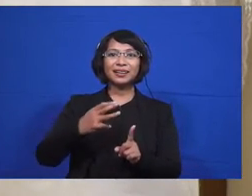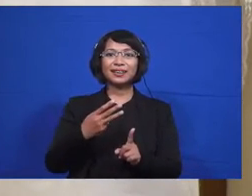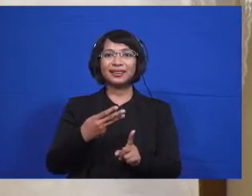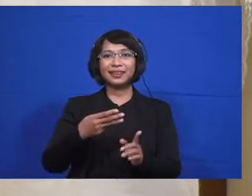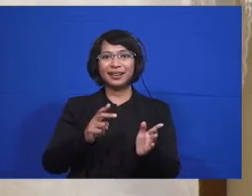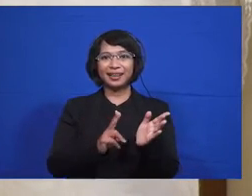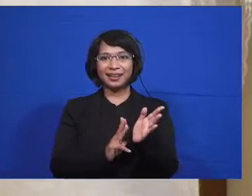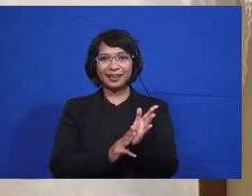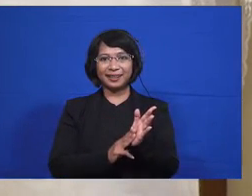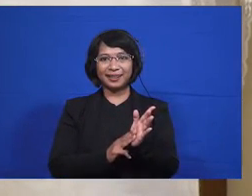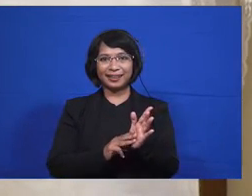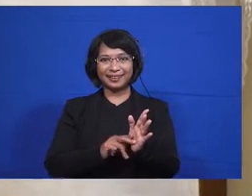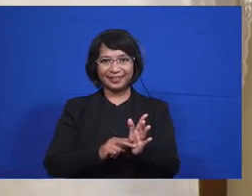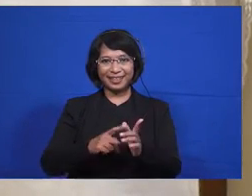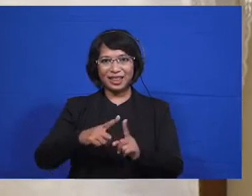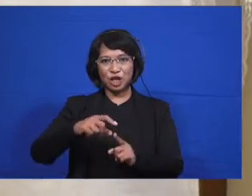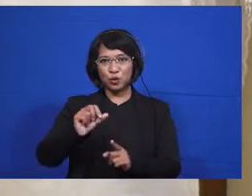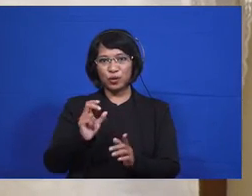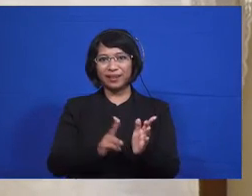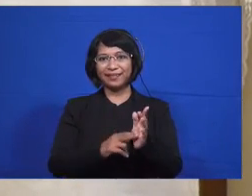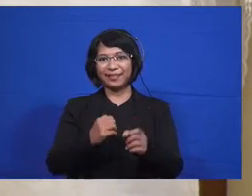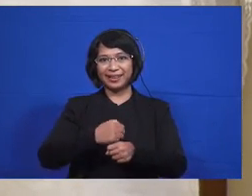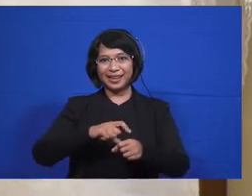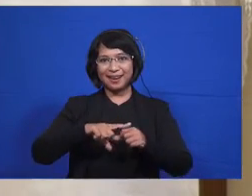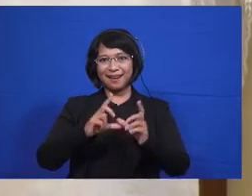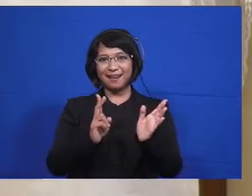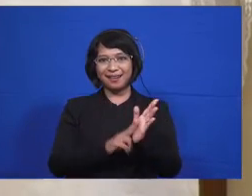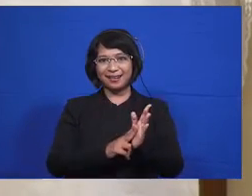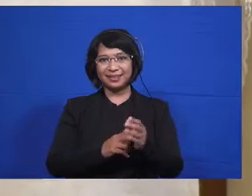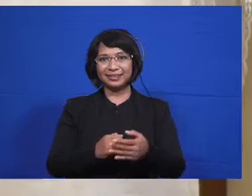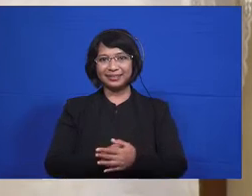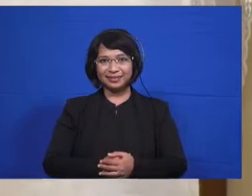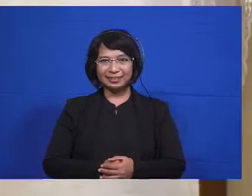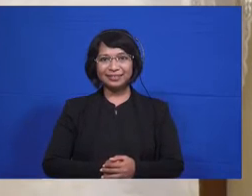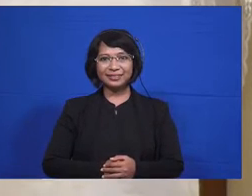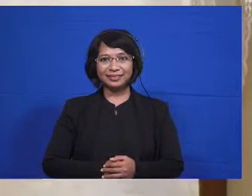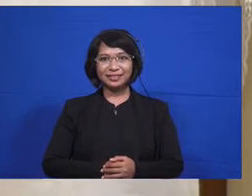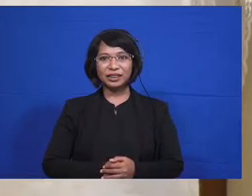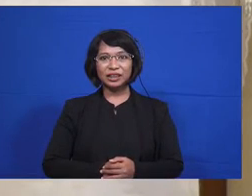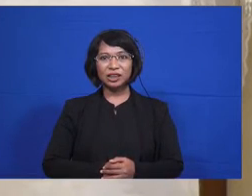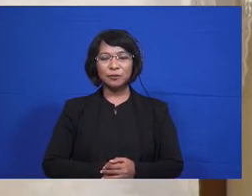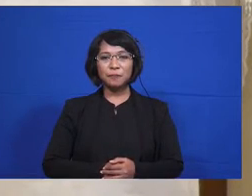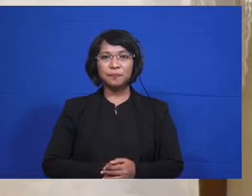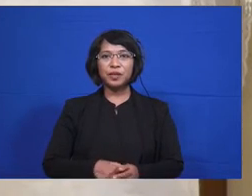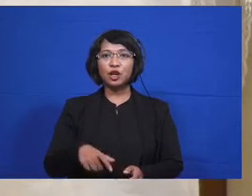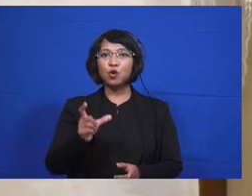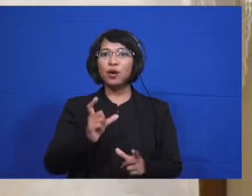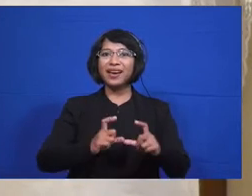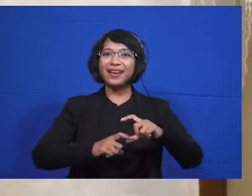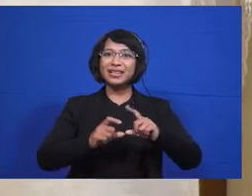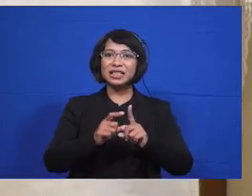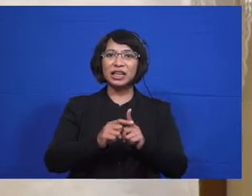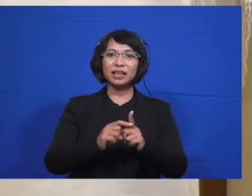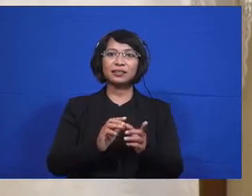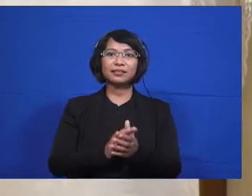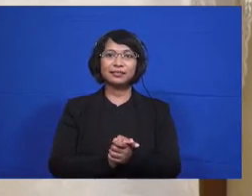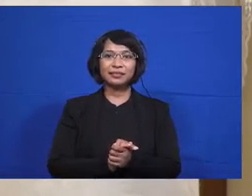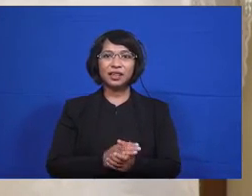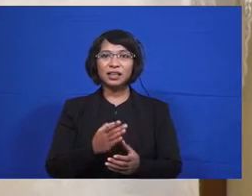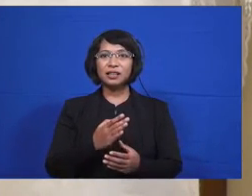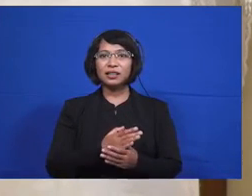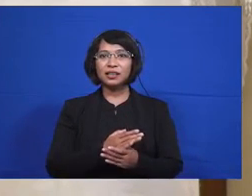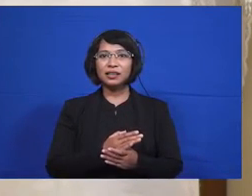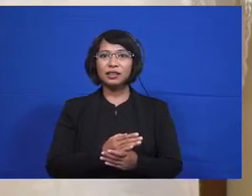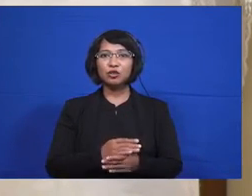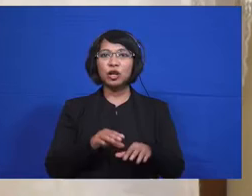karyawan di Universitas Sanata Dharma dan Fakultas Teologi Weda Bakti yang dengan dedikasi tinggi telah